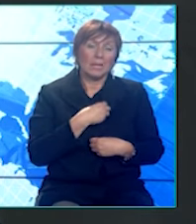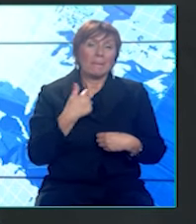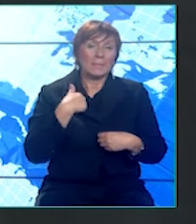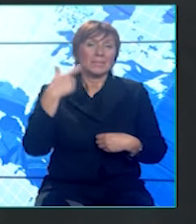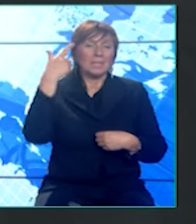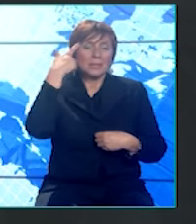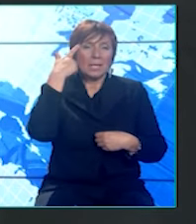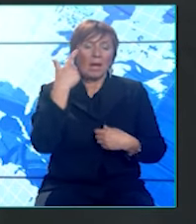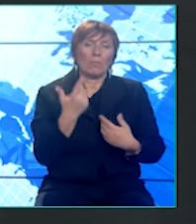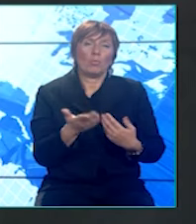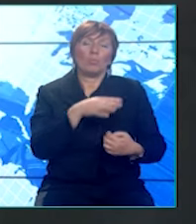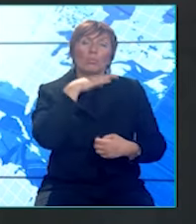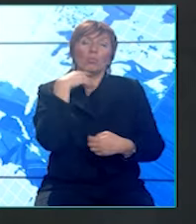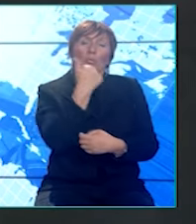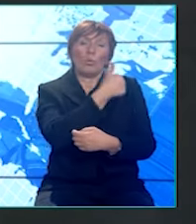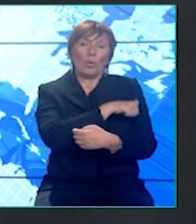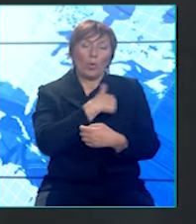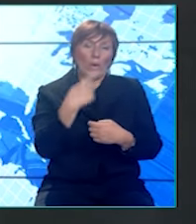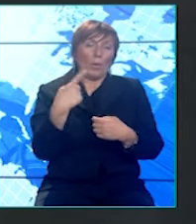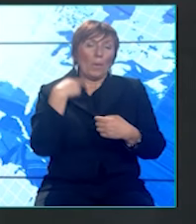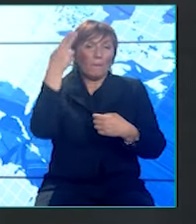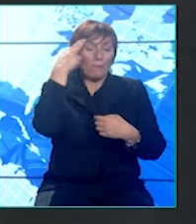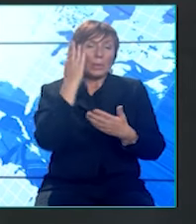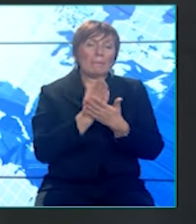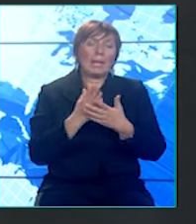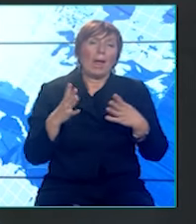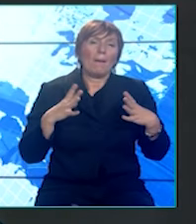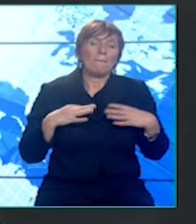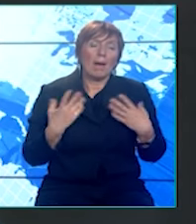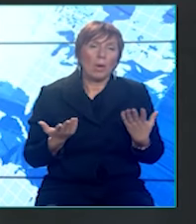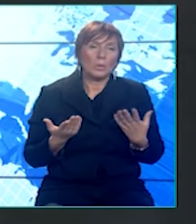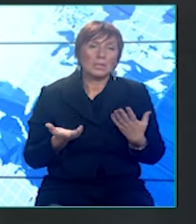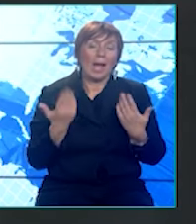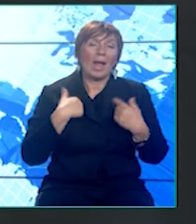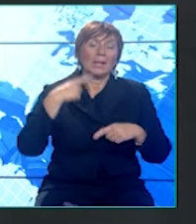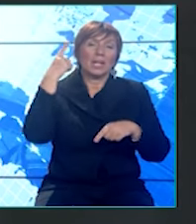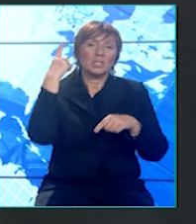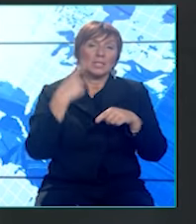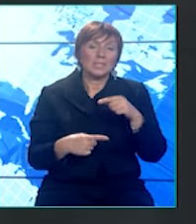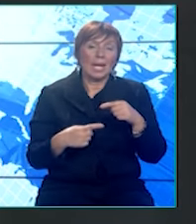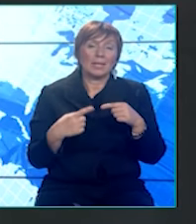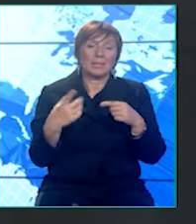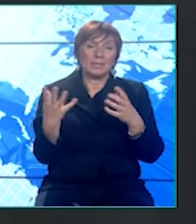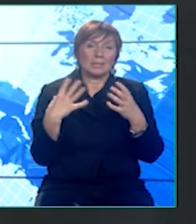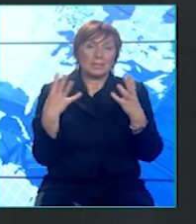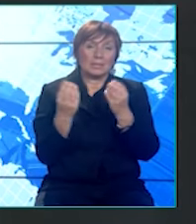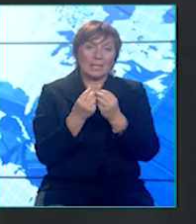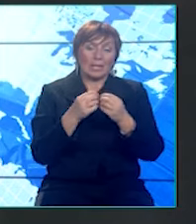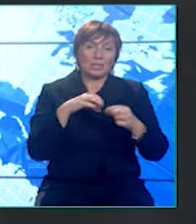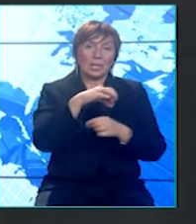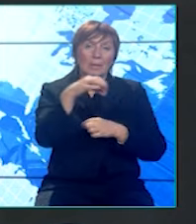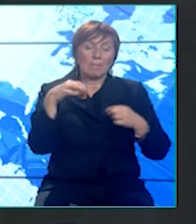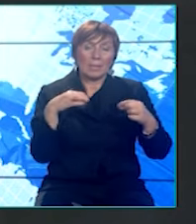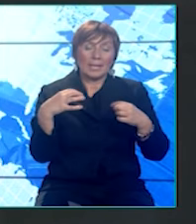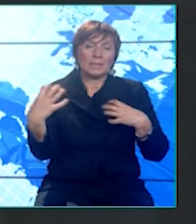Znamo se toliko godina. U jednom trenutku bila je i pauza, ali naš zadnji zajednički projekat bilo je predstava